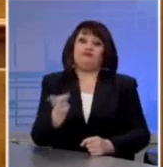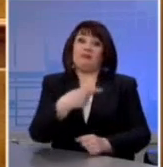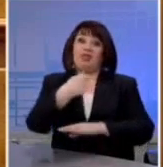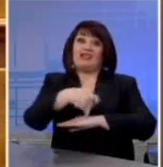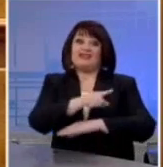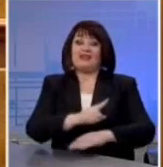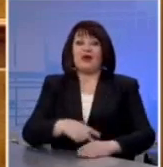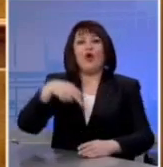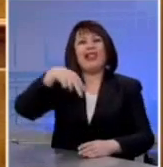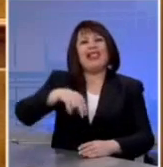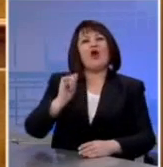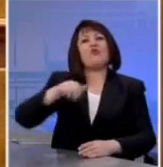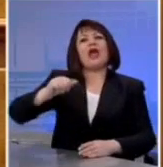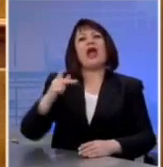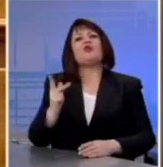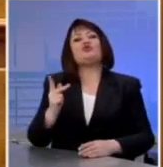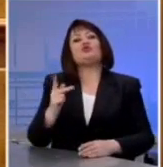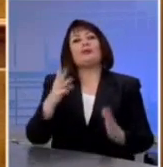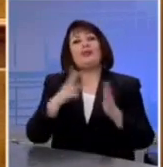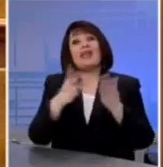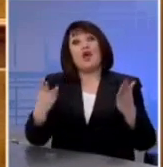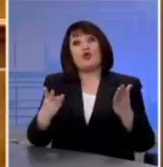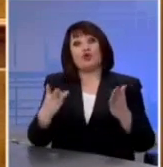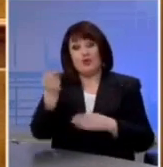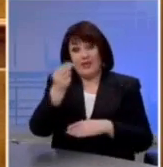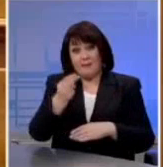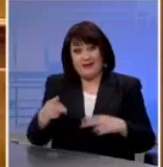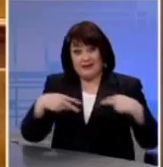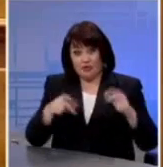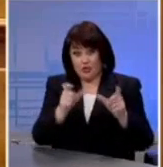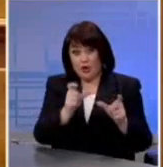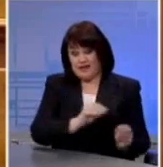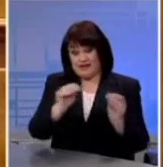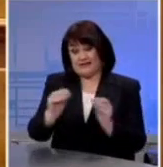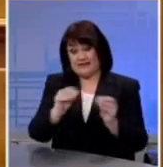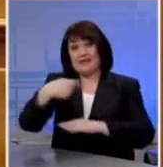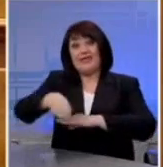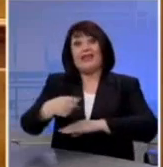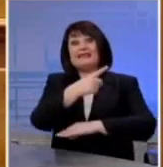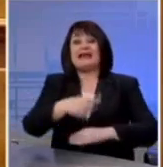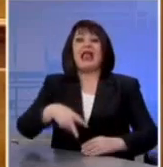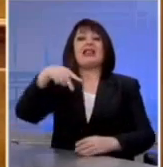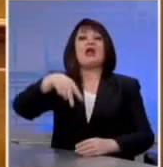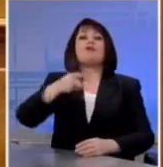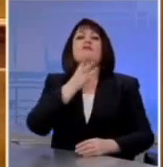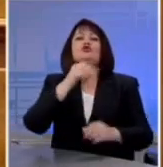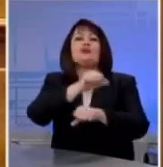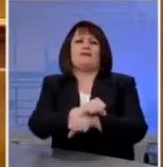τι κάνανε. 18 υποθέσεις πήγαν από το Υπουργείο Άμυνας στη δικαιοσύνη. Ο κ. Λιακουνάκος είναι